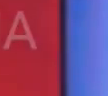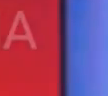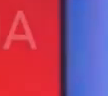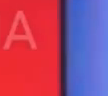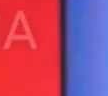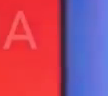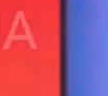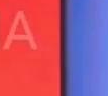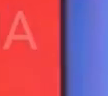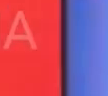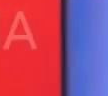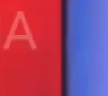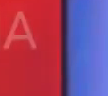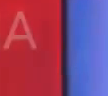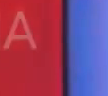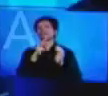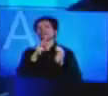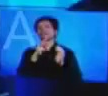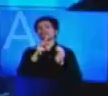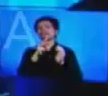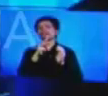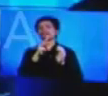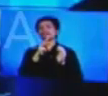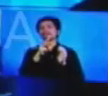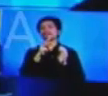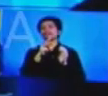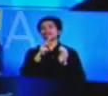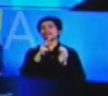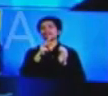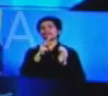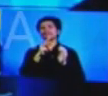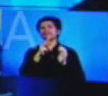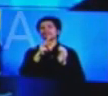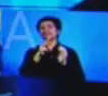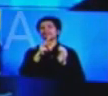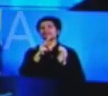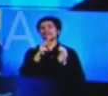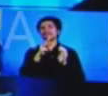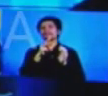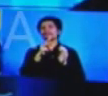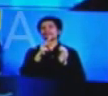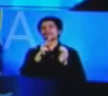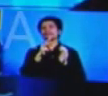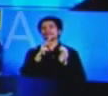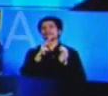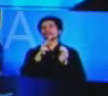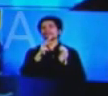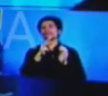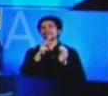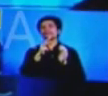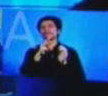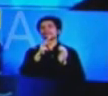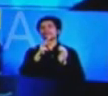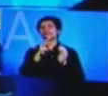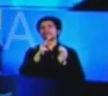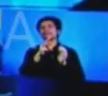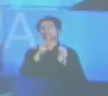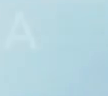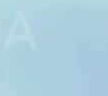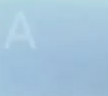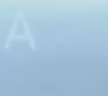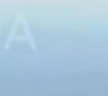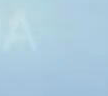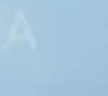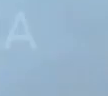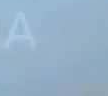pde ataukah kegelisahan Oke Mungkin saya juga ini saya mempelajari diri saya sendiri juga nih misalnya dari dari pengalaman saya